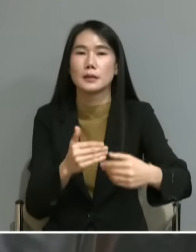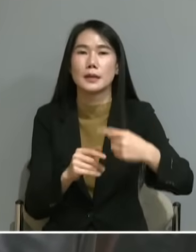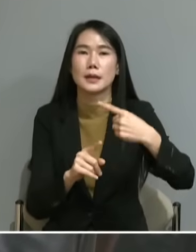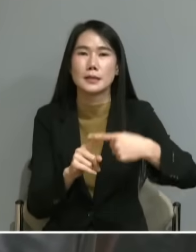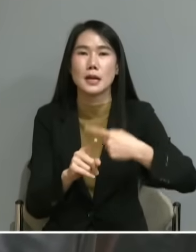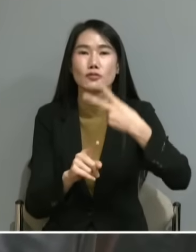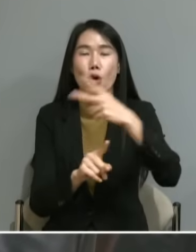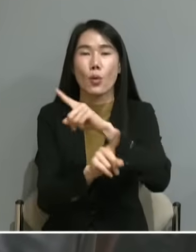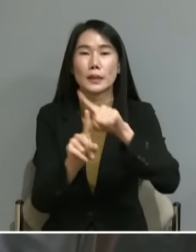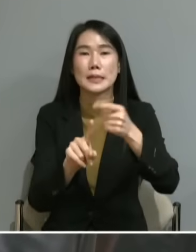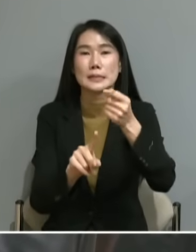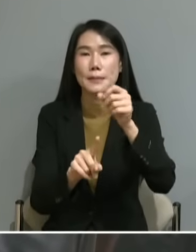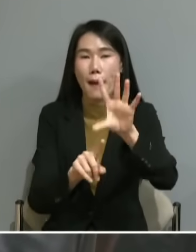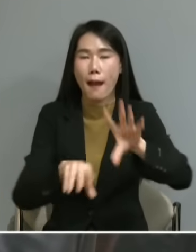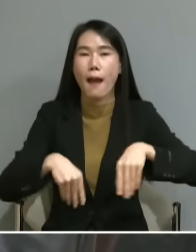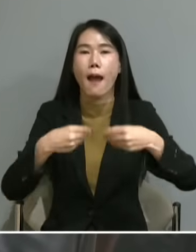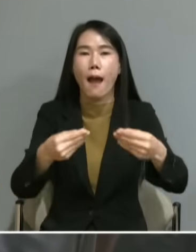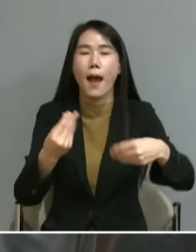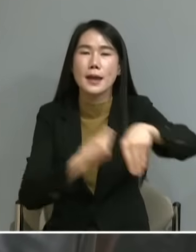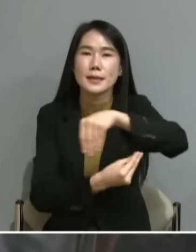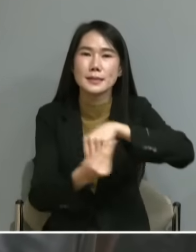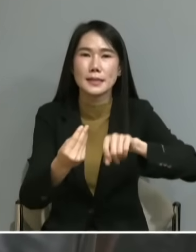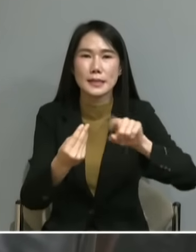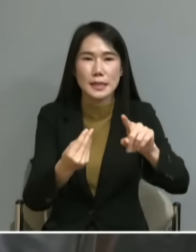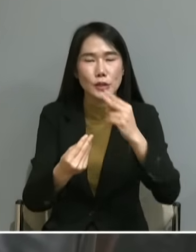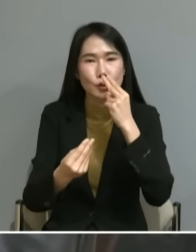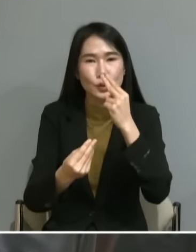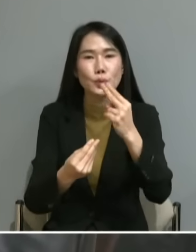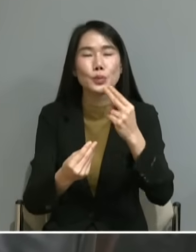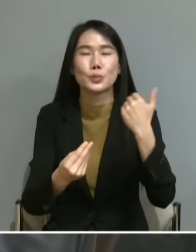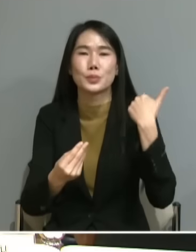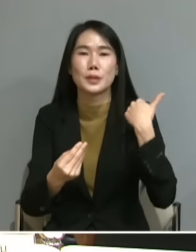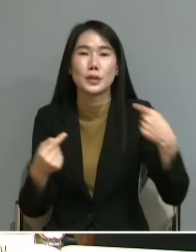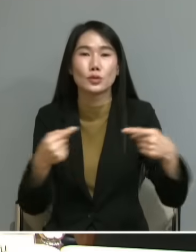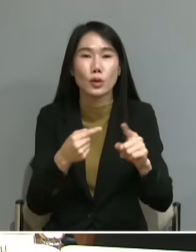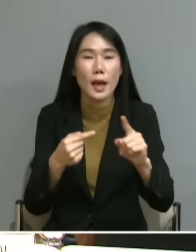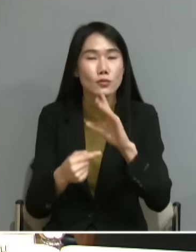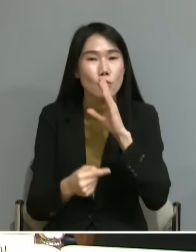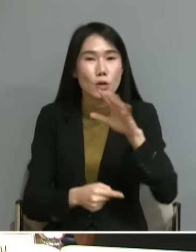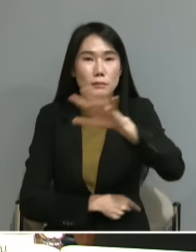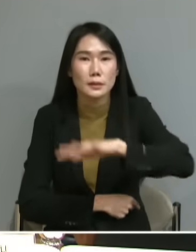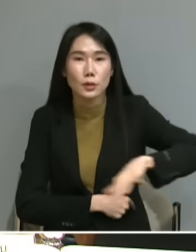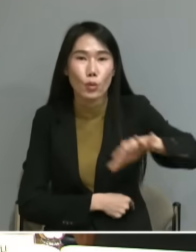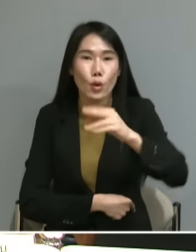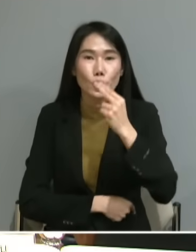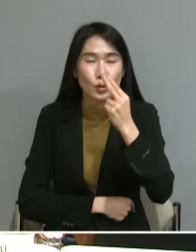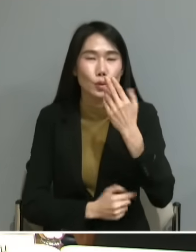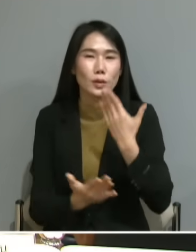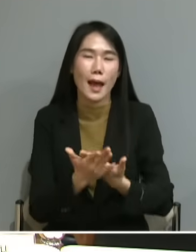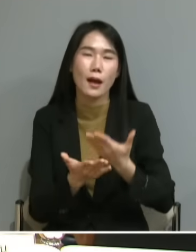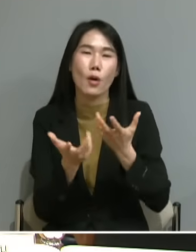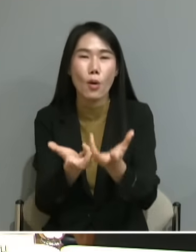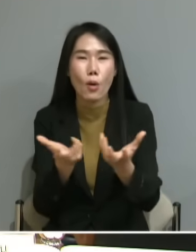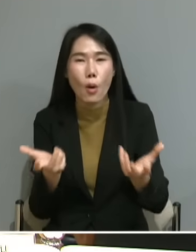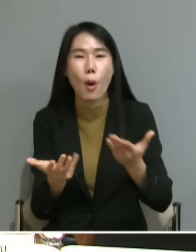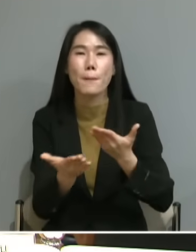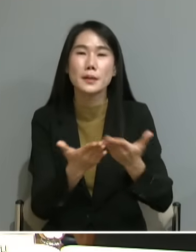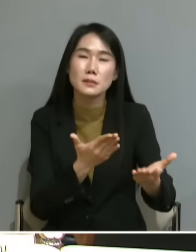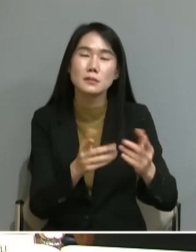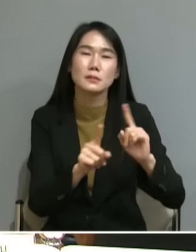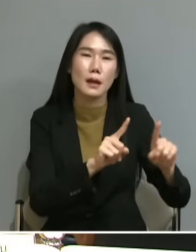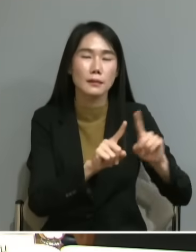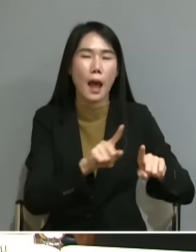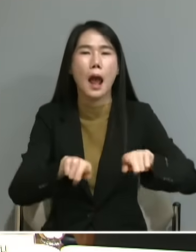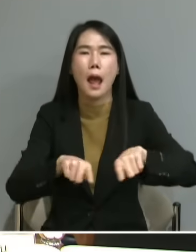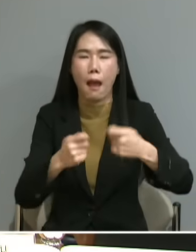15กุมภาพันธ์เป็นนโยบายในการกระตุ้นเศรษฐกิจอีกรูปแบบหนึ่งนั่นก็คือหากท่านสามารถไปเอาเงินเนี่ยไปจับจ่ายใช้สอยสามารถ